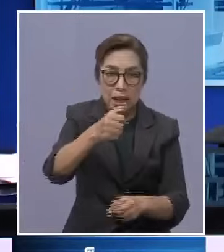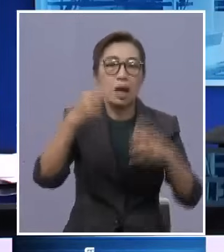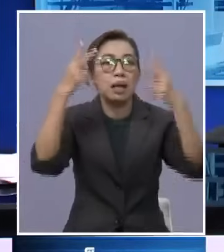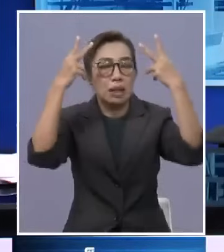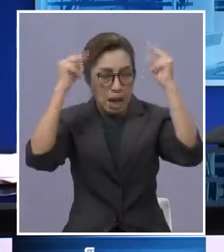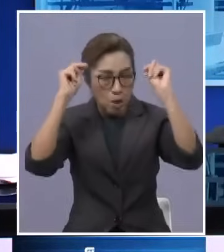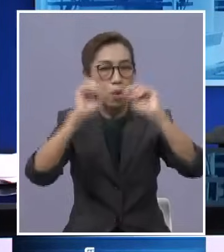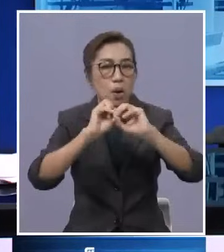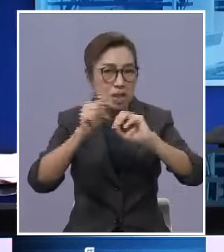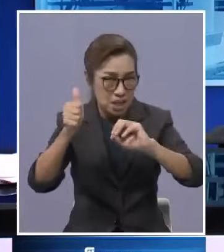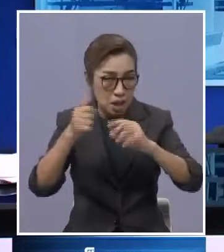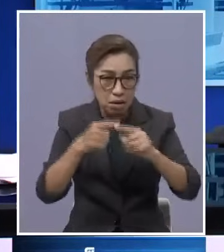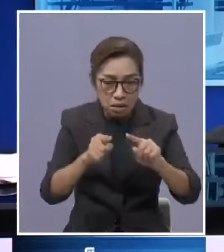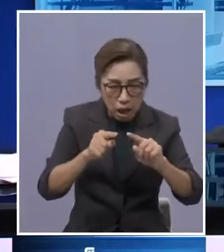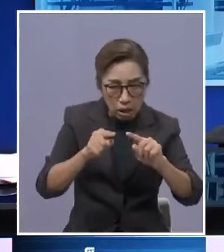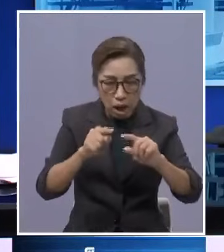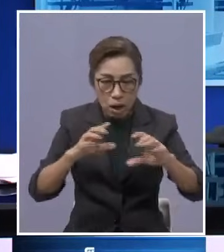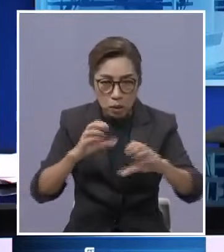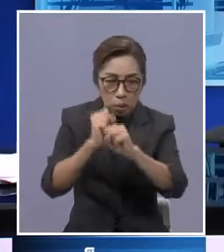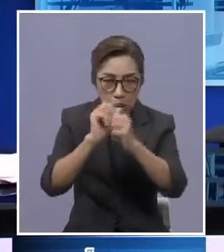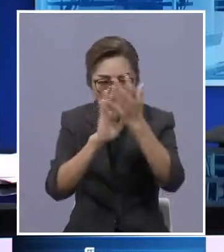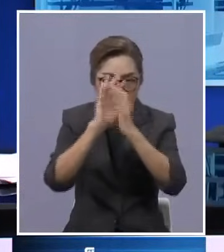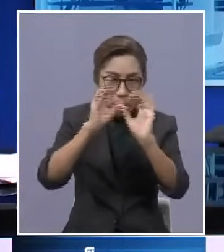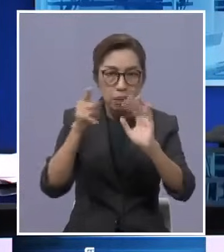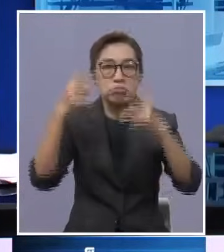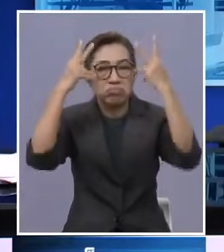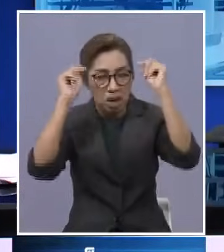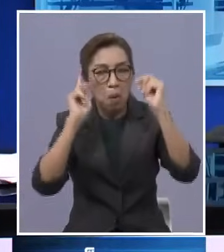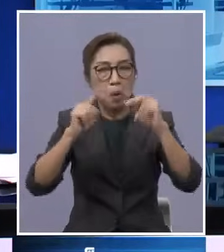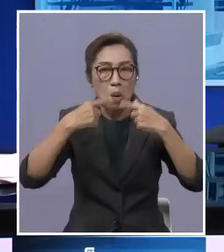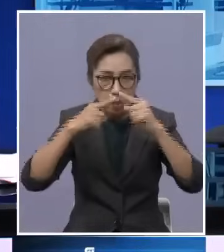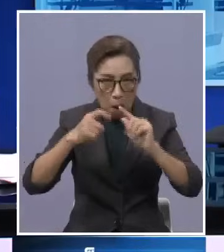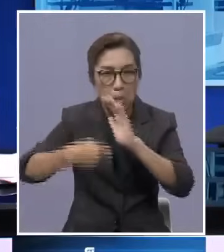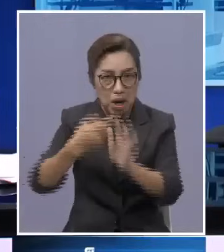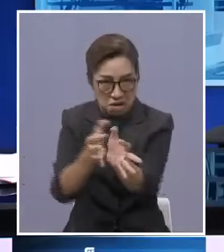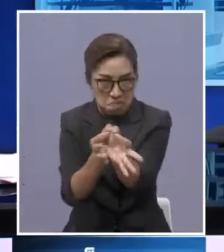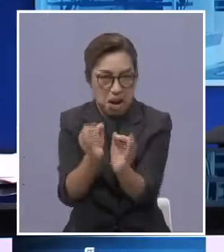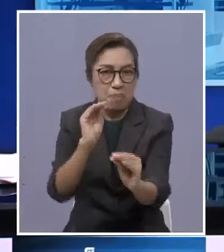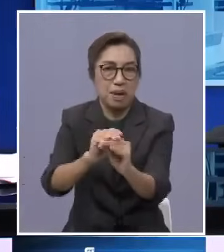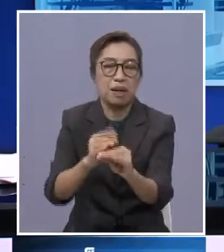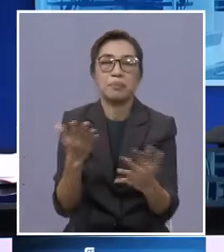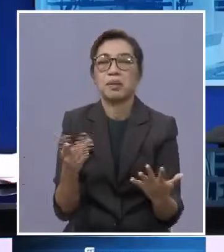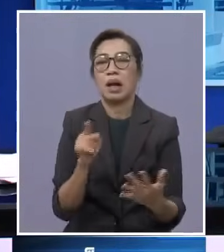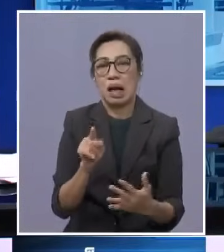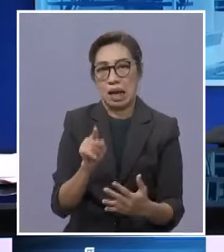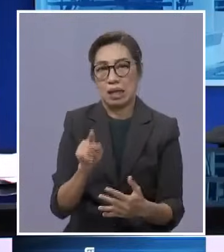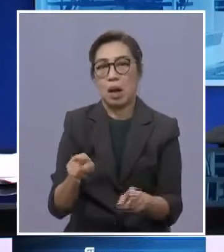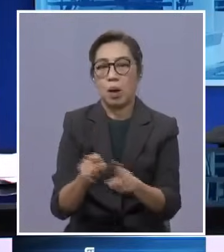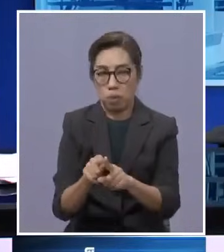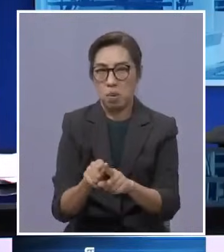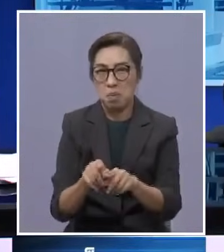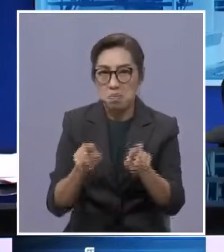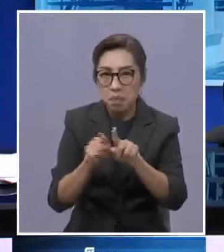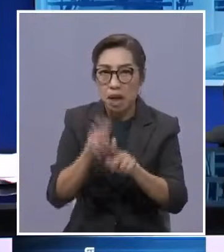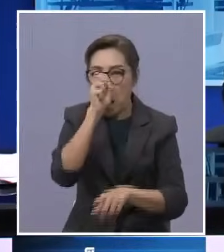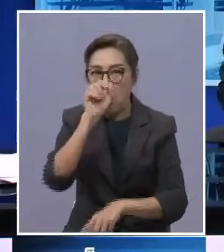างไปด้วยแต่ถ้ามันไม่กระจ่างนายกก็ต้องตอบคำถามเพิ่มเติมด้วย เนี่ยนะครับแล้วก็ถือว่าเป็นเกมวัดใจระดับหนึ่งเหมือนกันเนี่ยน